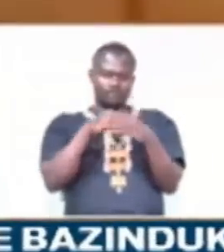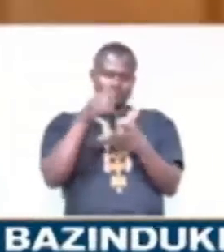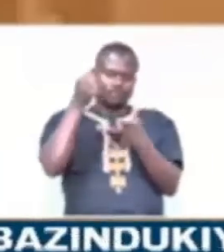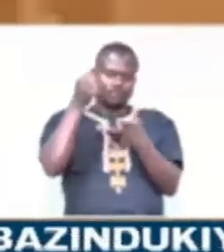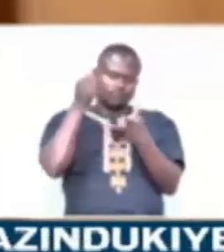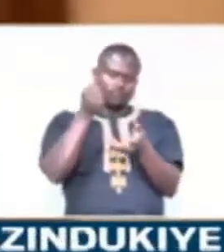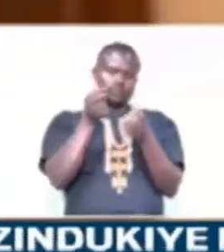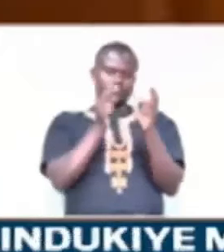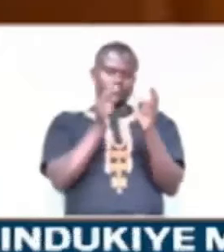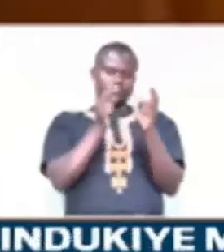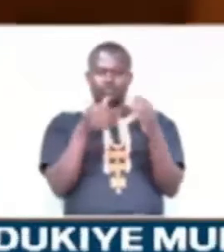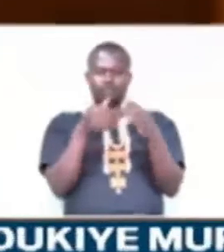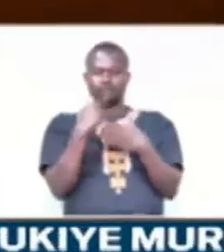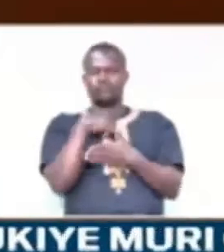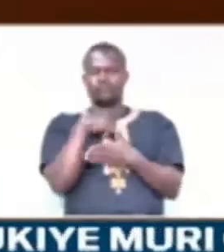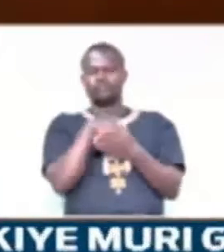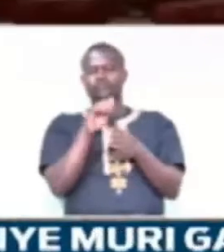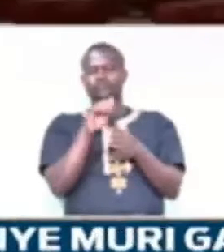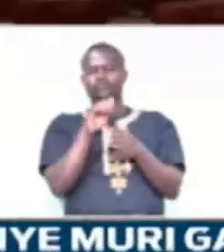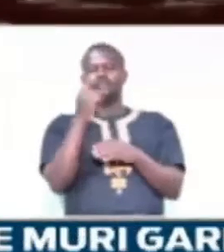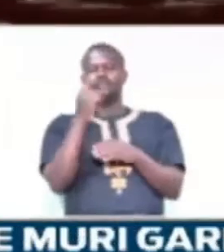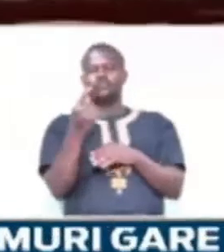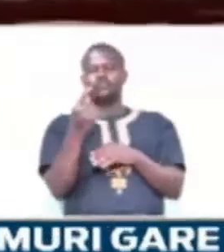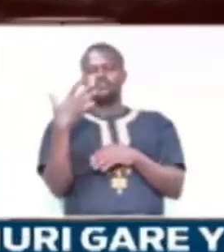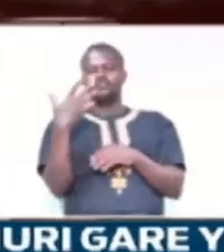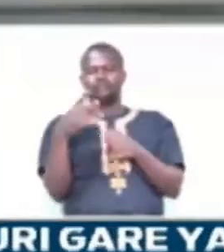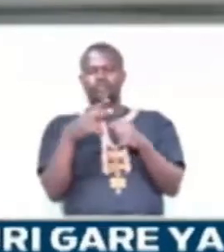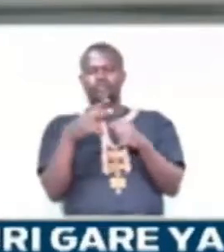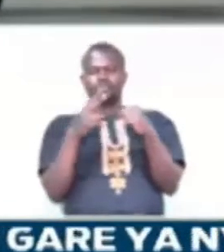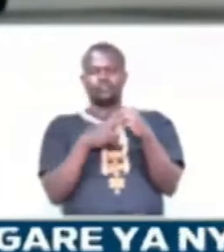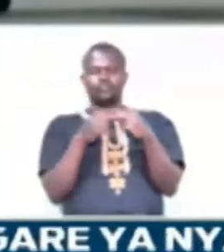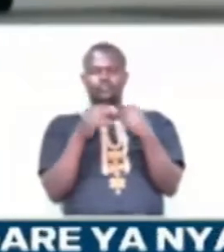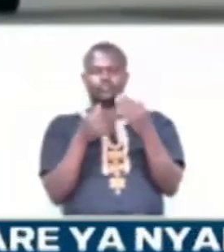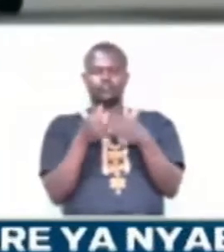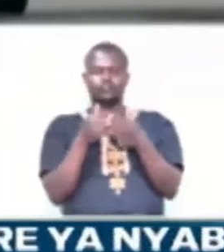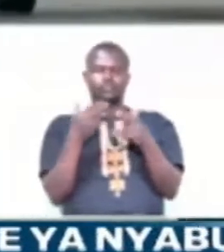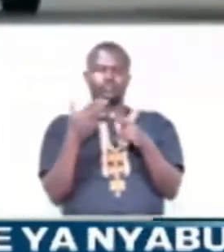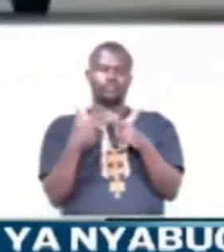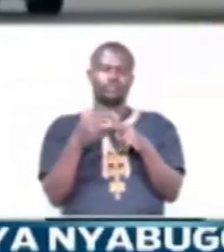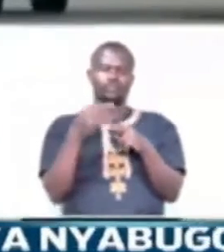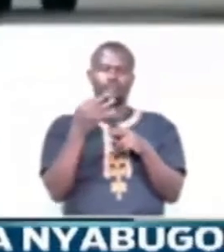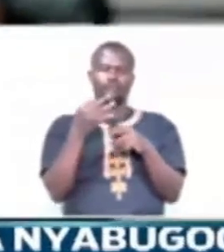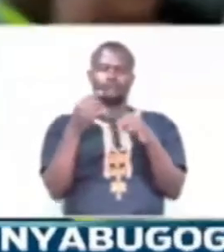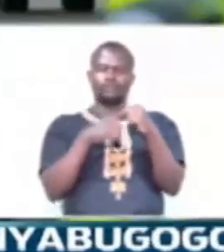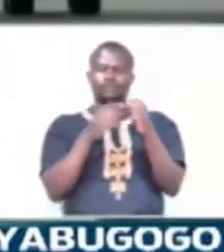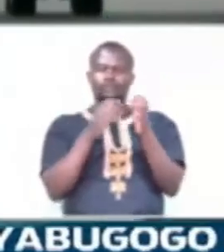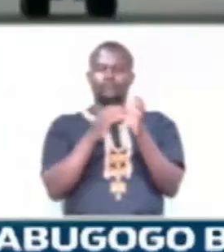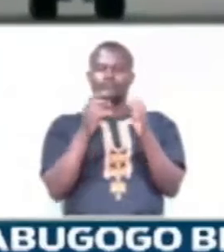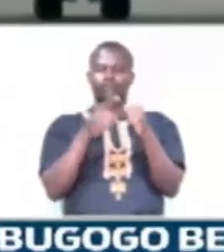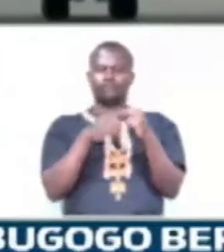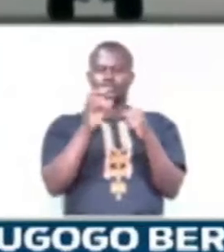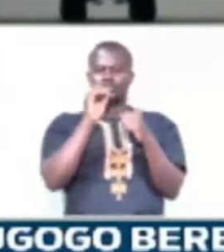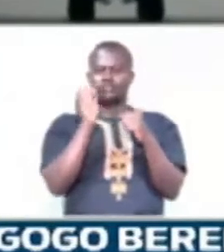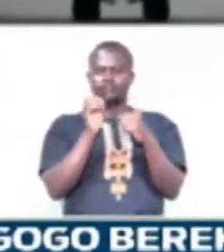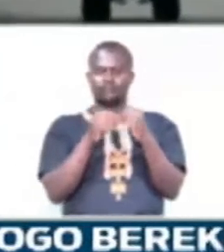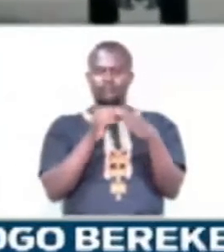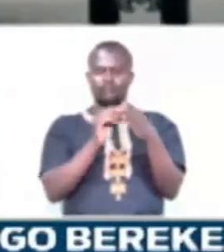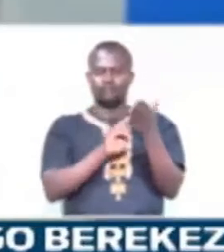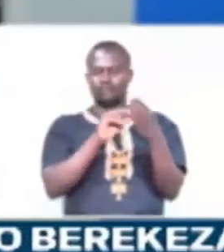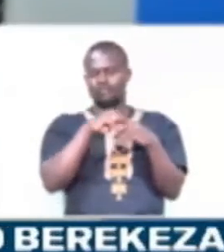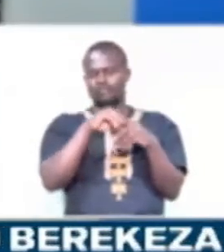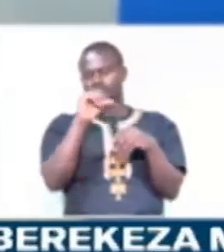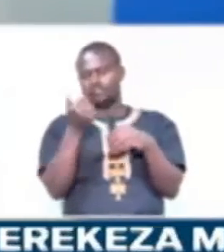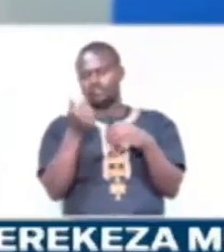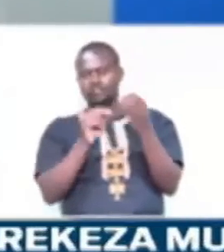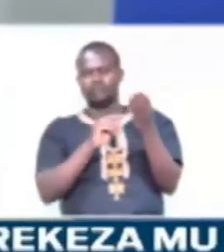y'imari isanzwe naho miliyari 1,577 zingana na 36.6% akoreshwe mu bindi birimo